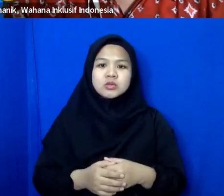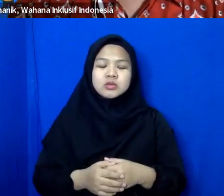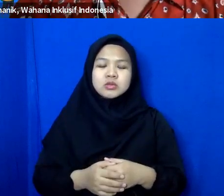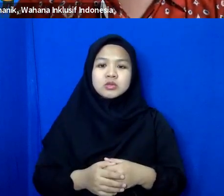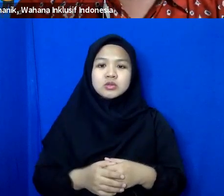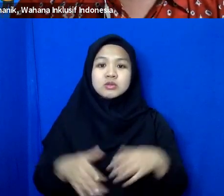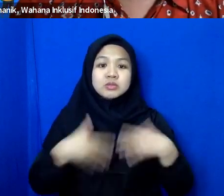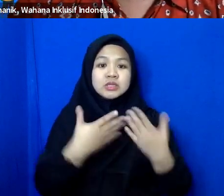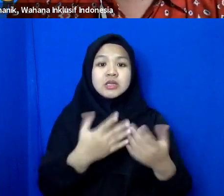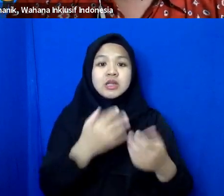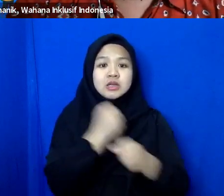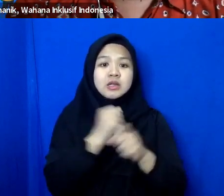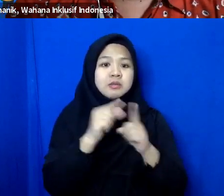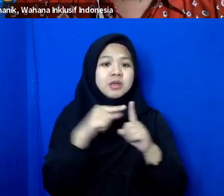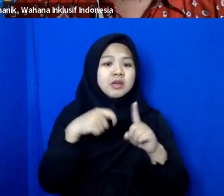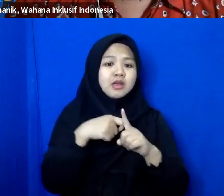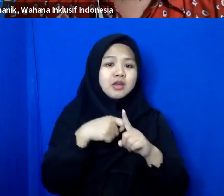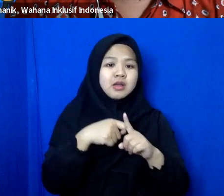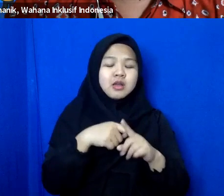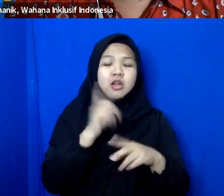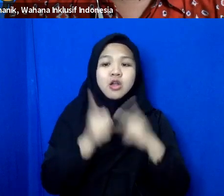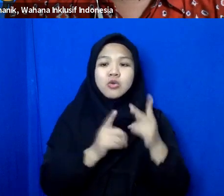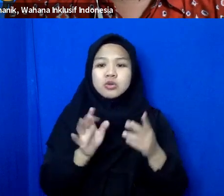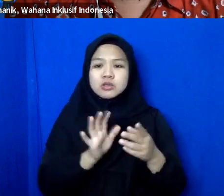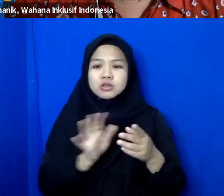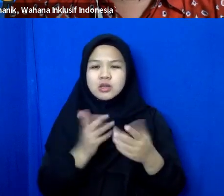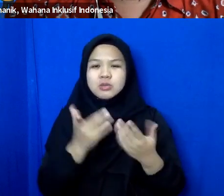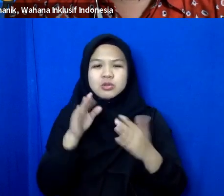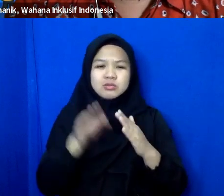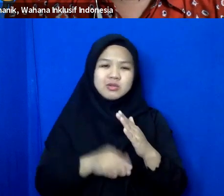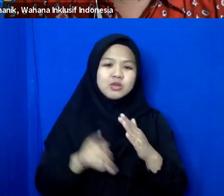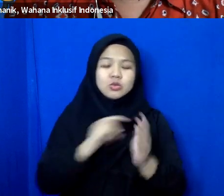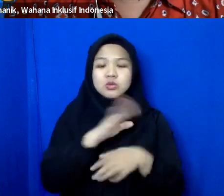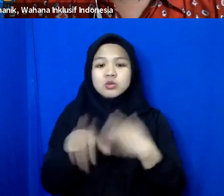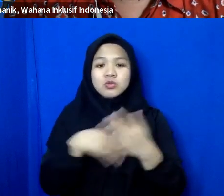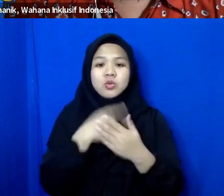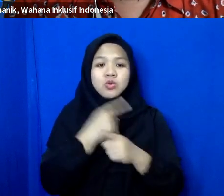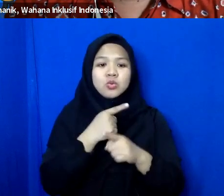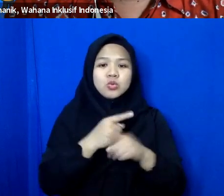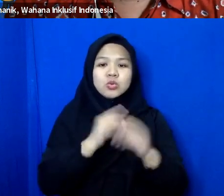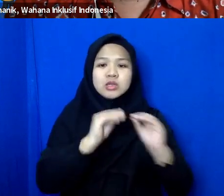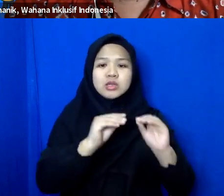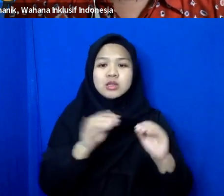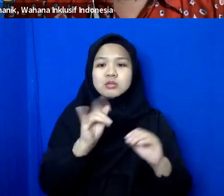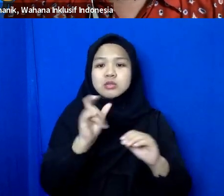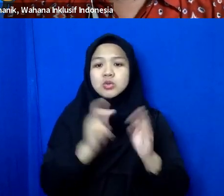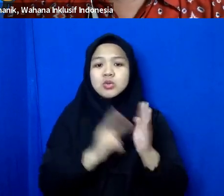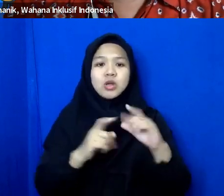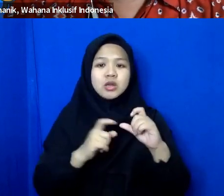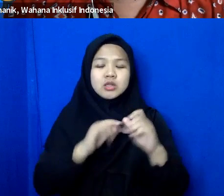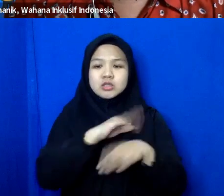penyediaan GBK kalau tidak minimal itu ya Semua guru ditatar seperti di Unes